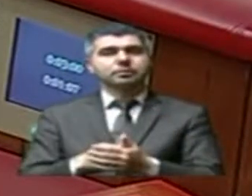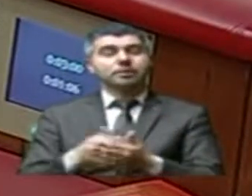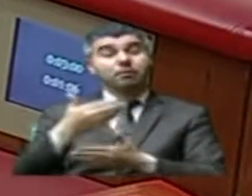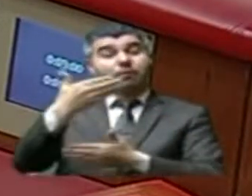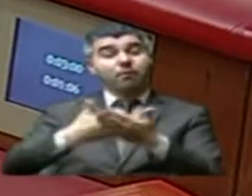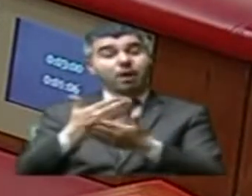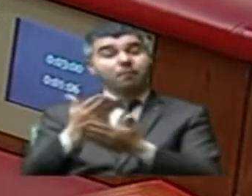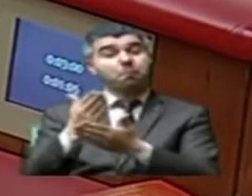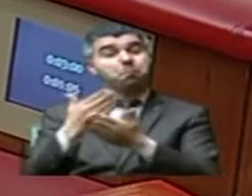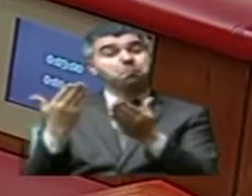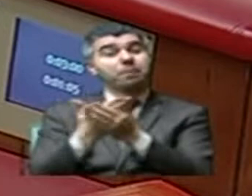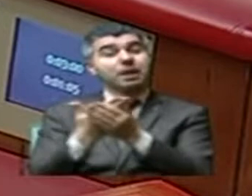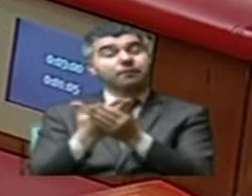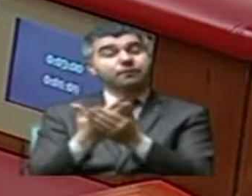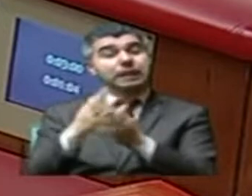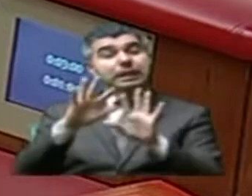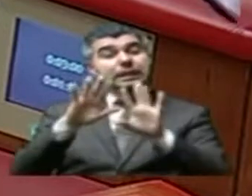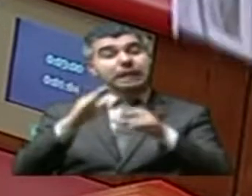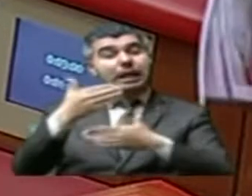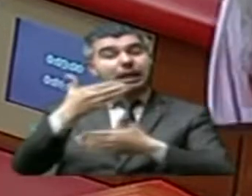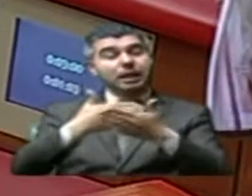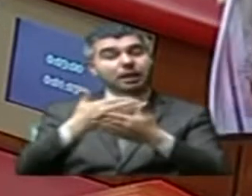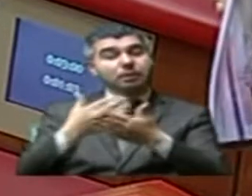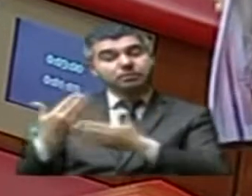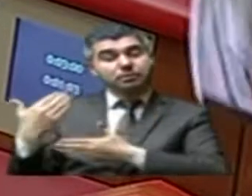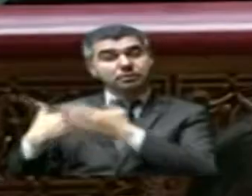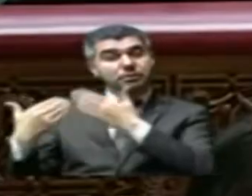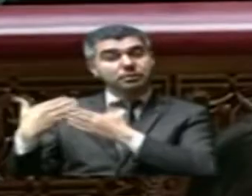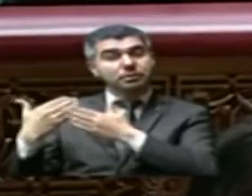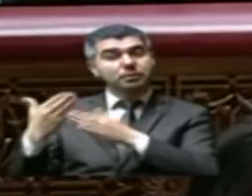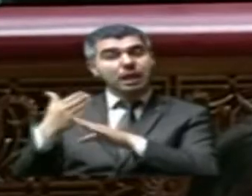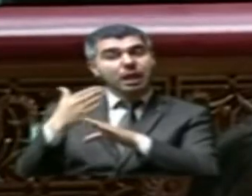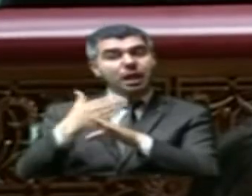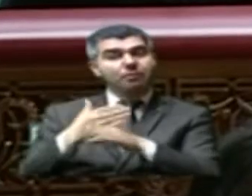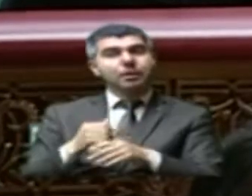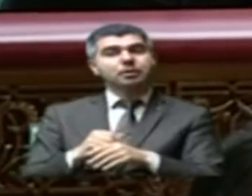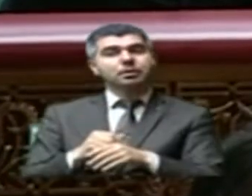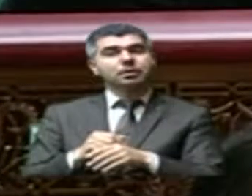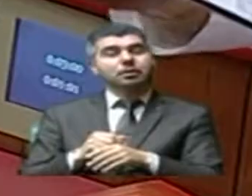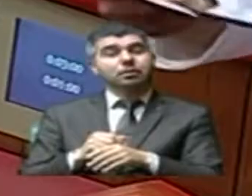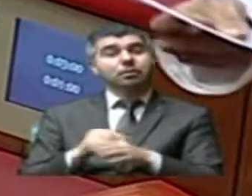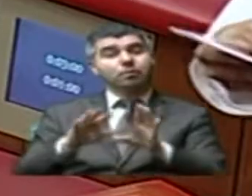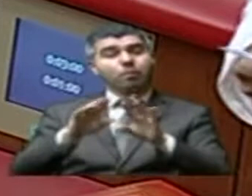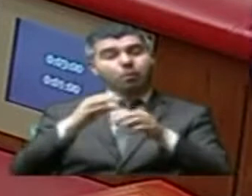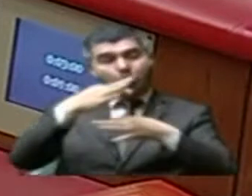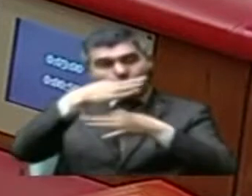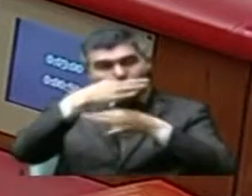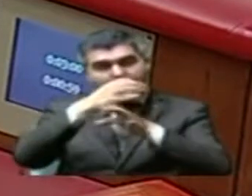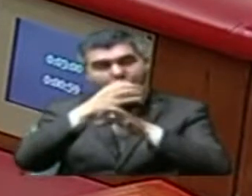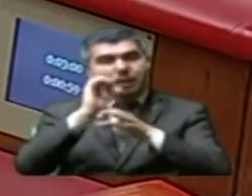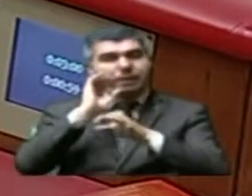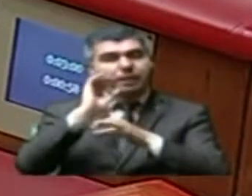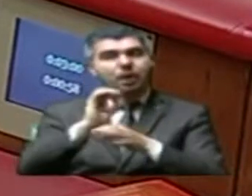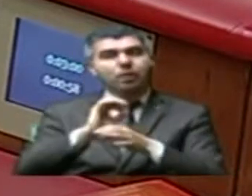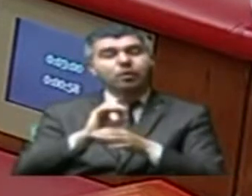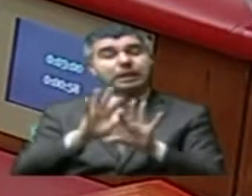بعد تقرير كامل للفترة السابقة ولهذه الفترة في الحكومة ديال المختبر الوطني للبيئة، هناك